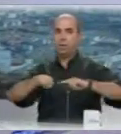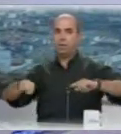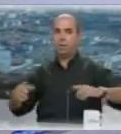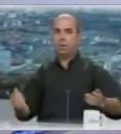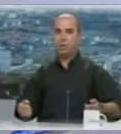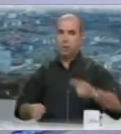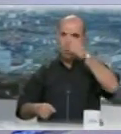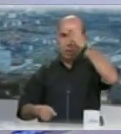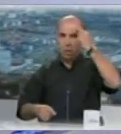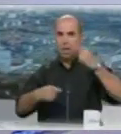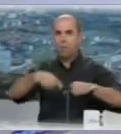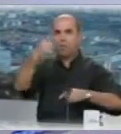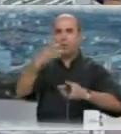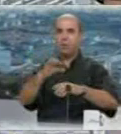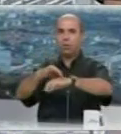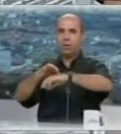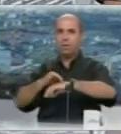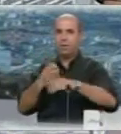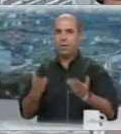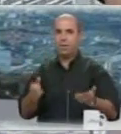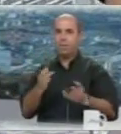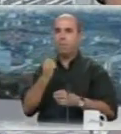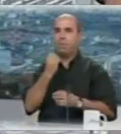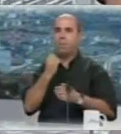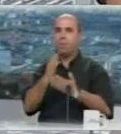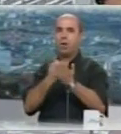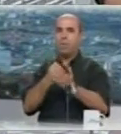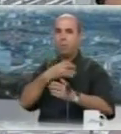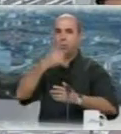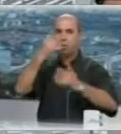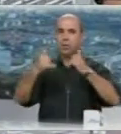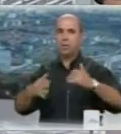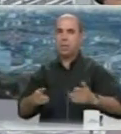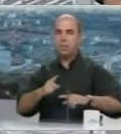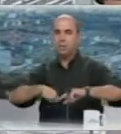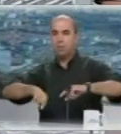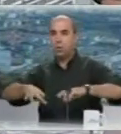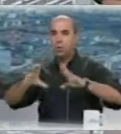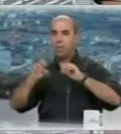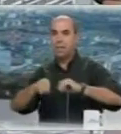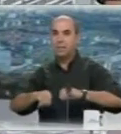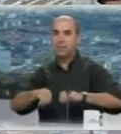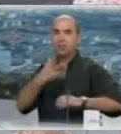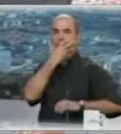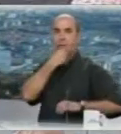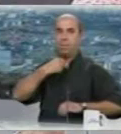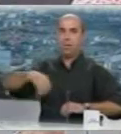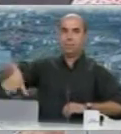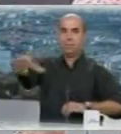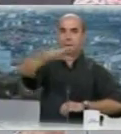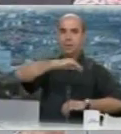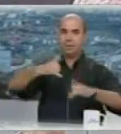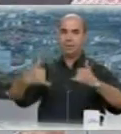حيكون معنا في عدد آخر إن شاء الله من صباح الخير للحديث عن مختلف المناطق الرائعة في الساحل الجزائري، ودار بحث